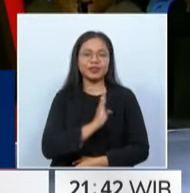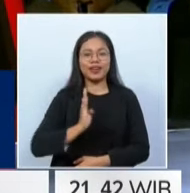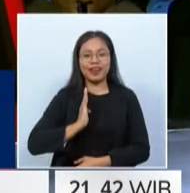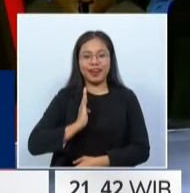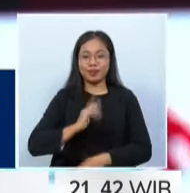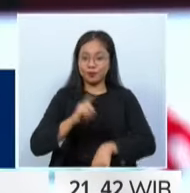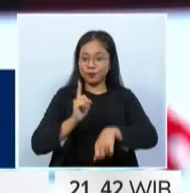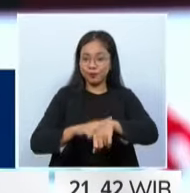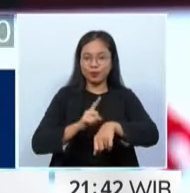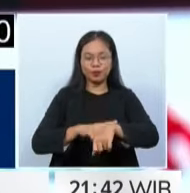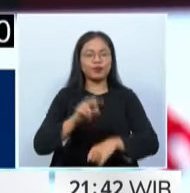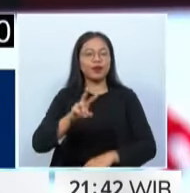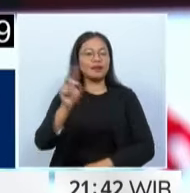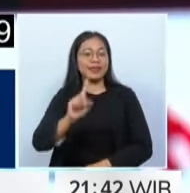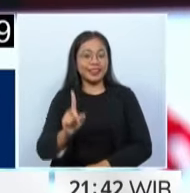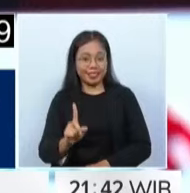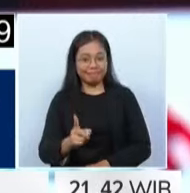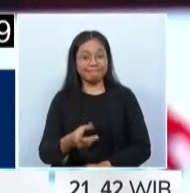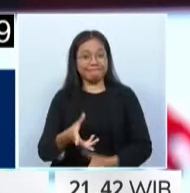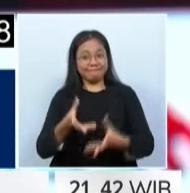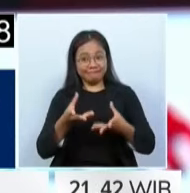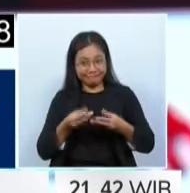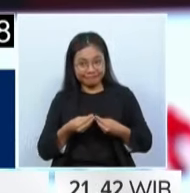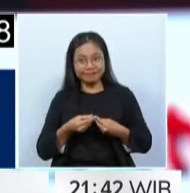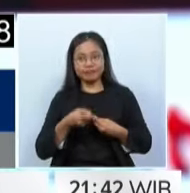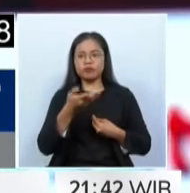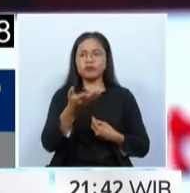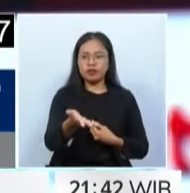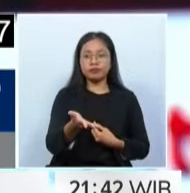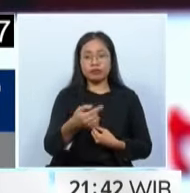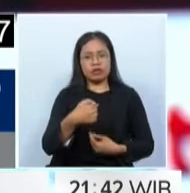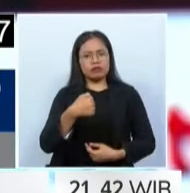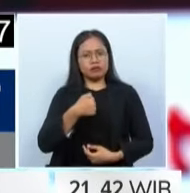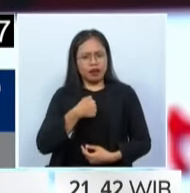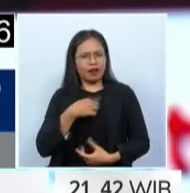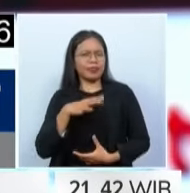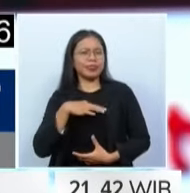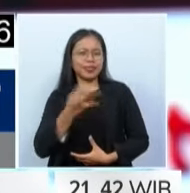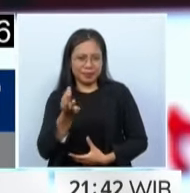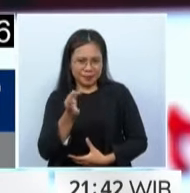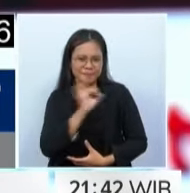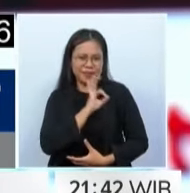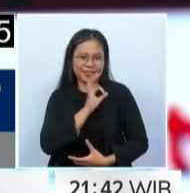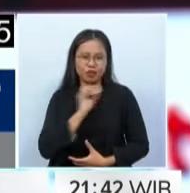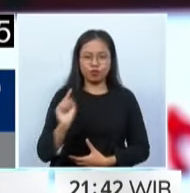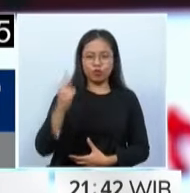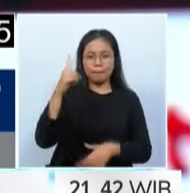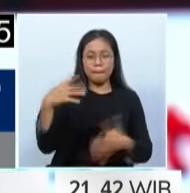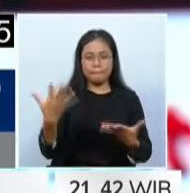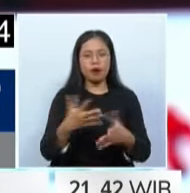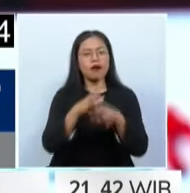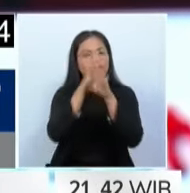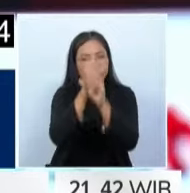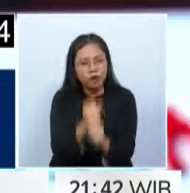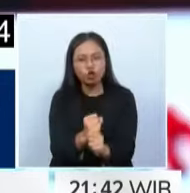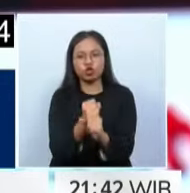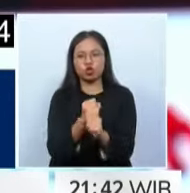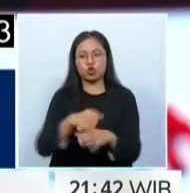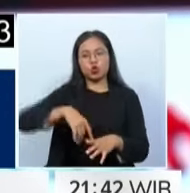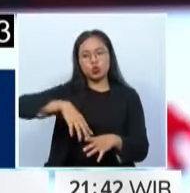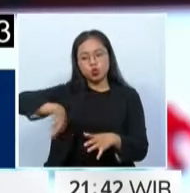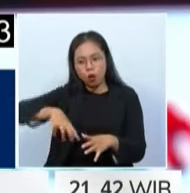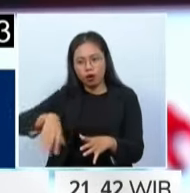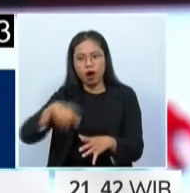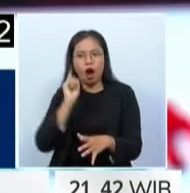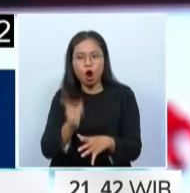Anis sebagai Presiden Republik Indonesia maka Prioritas pertama dan terutama adalah memastikan rasa aman pada tiap keluarga dan